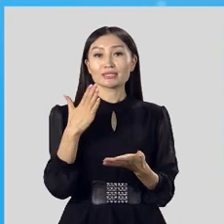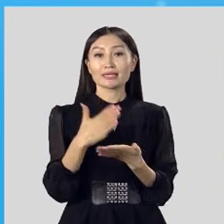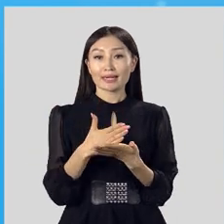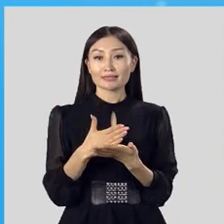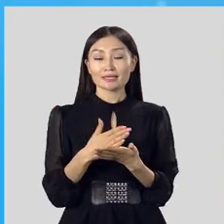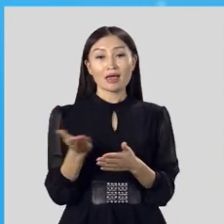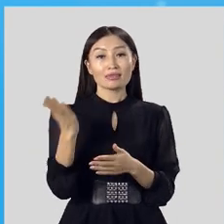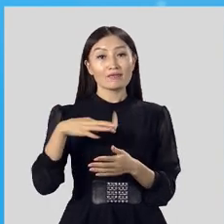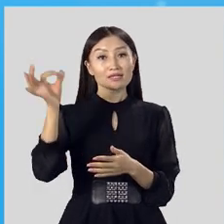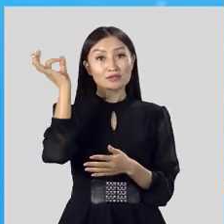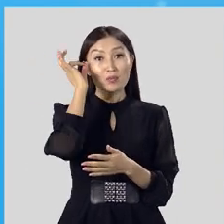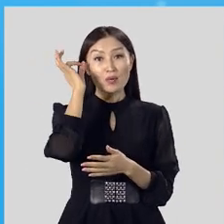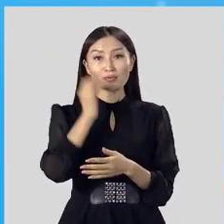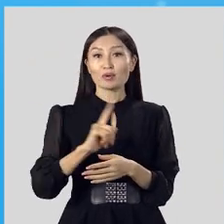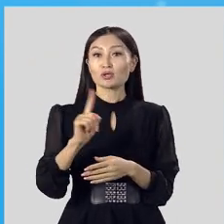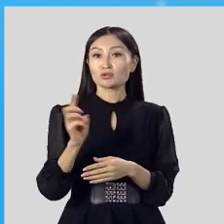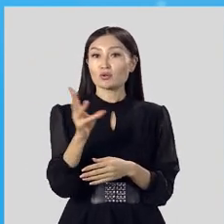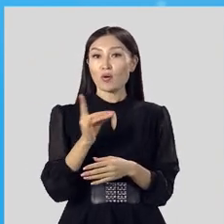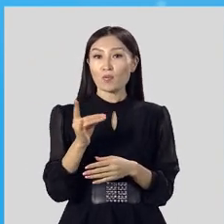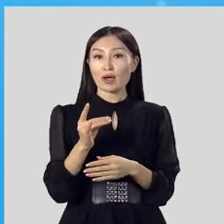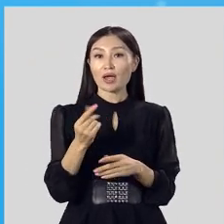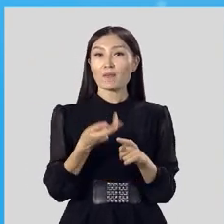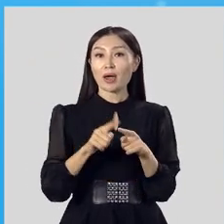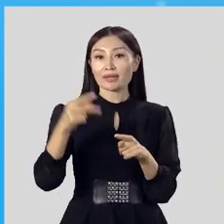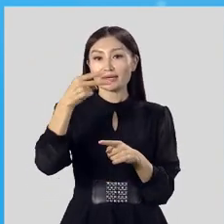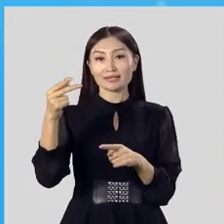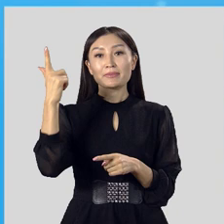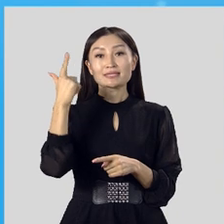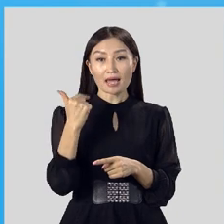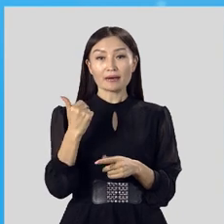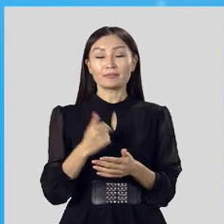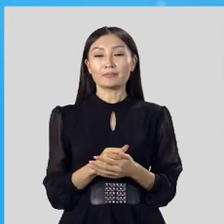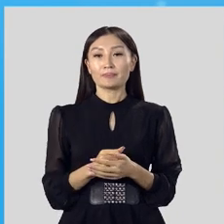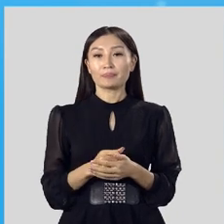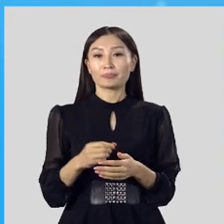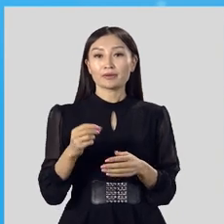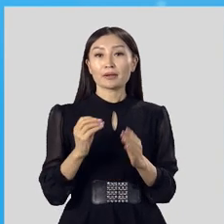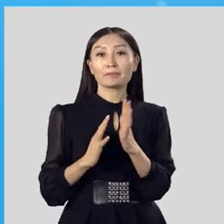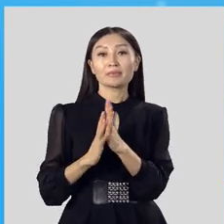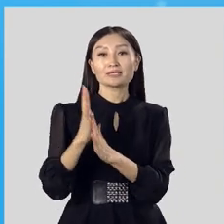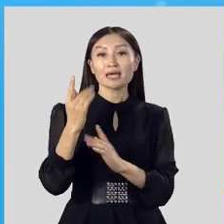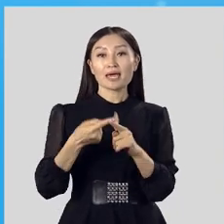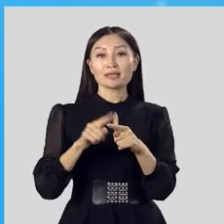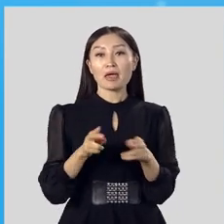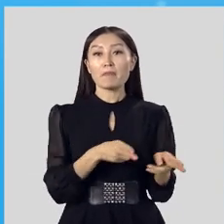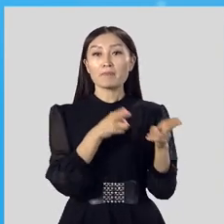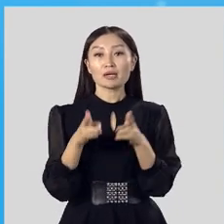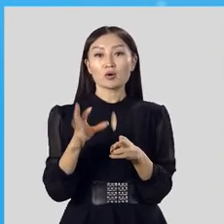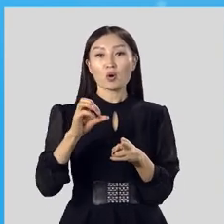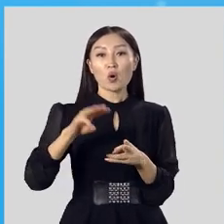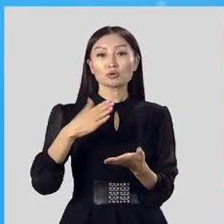есть. Давайте вспомним, что мы по этой теме знаем. Прорастание – это переход